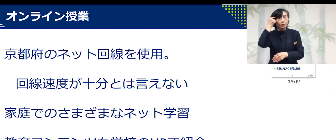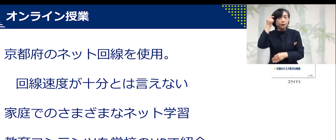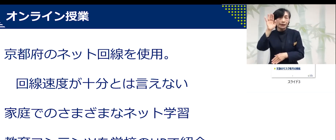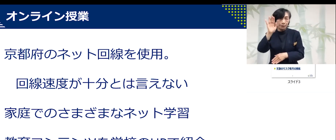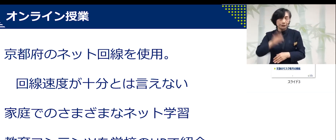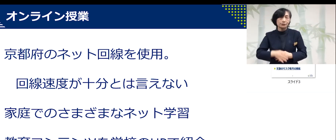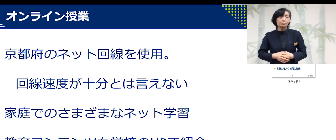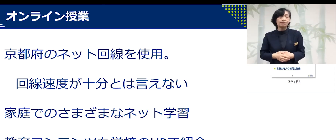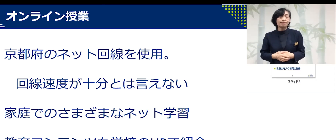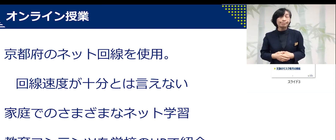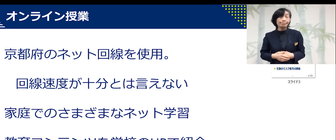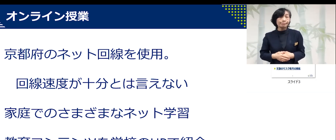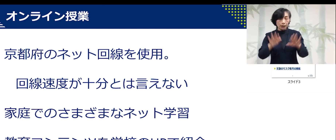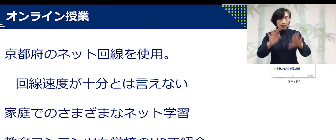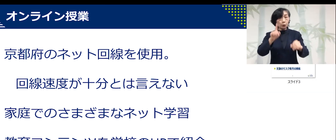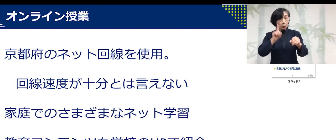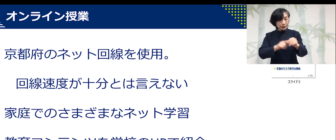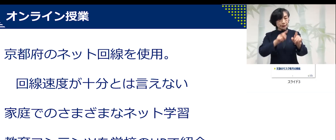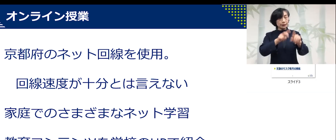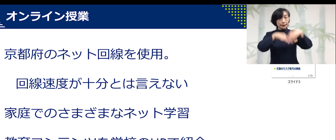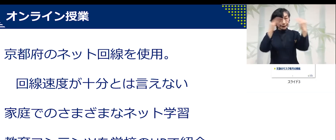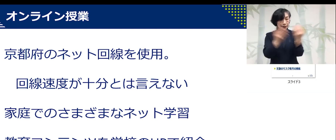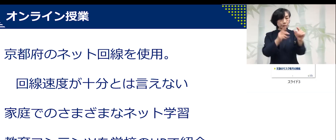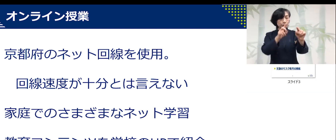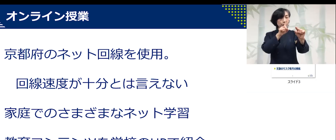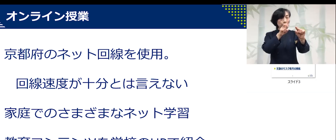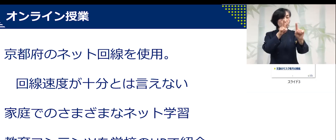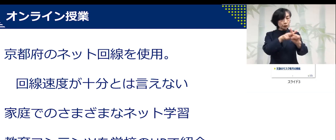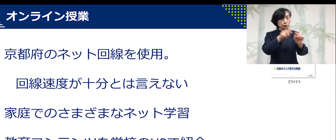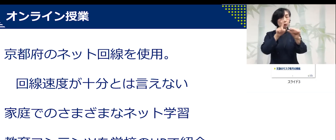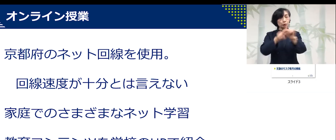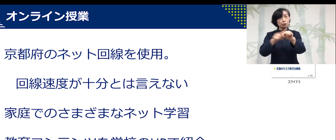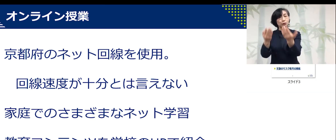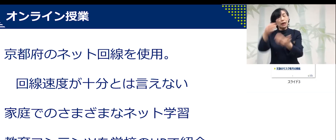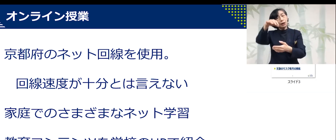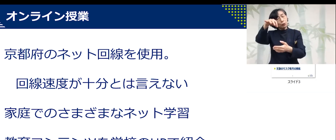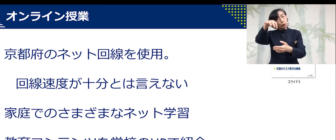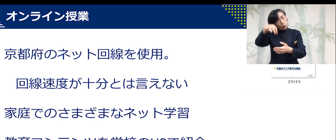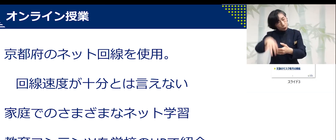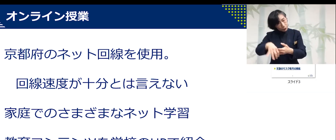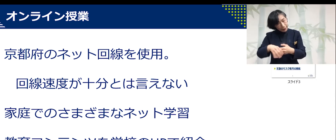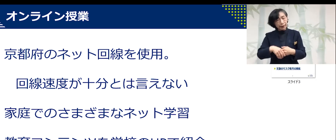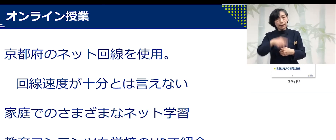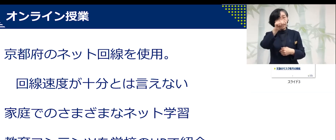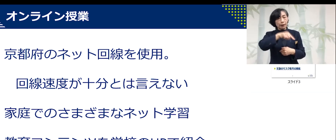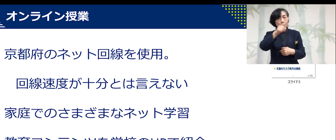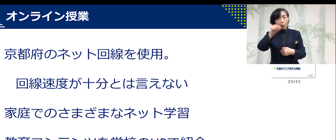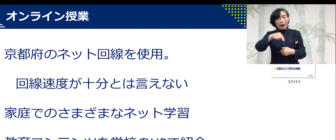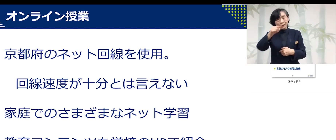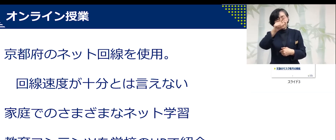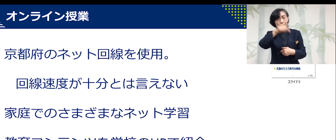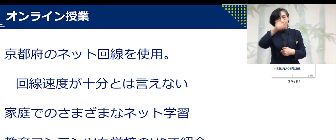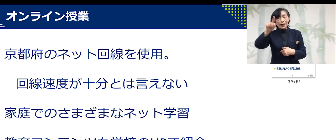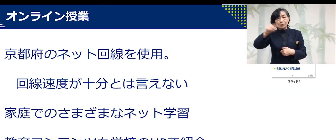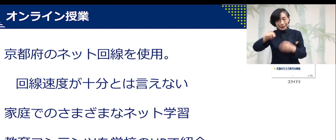。今年全小中学校で、Wi-Fi 環境の整備をするという予算は計上してたんですけど、ま